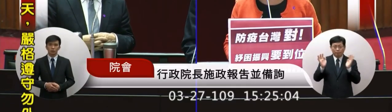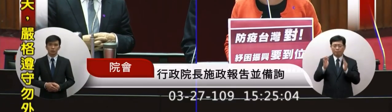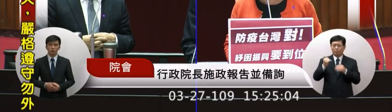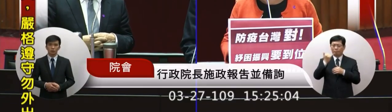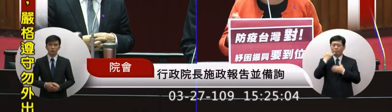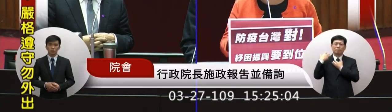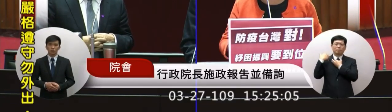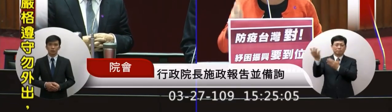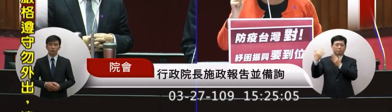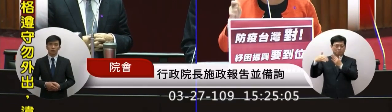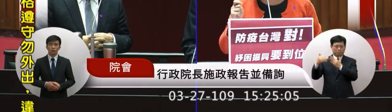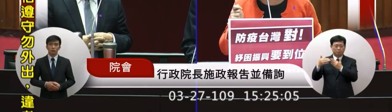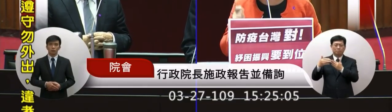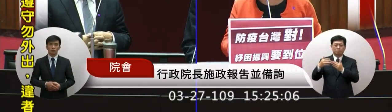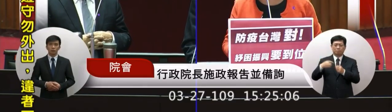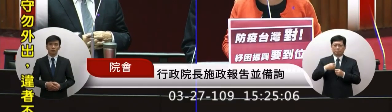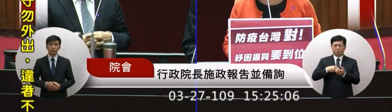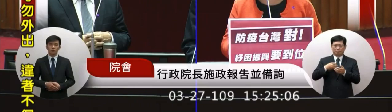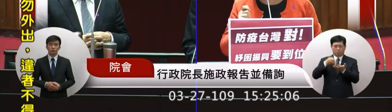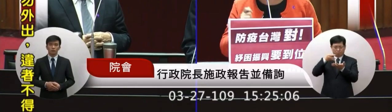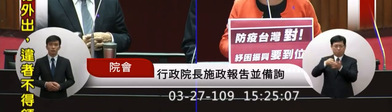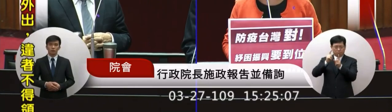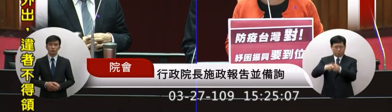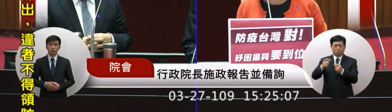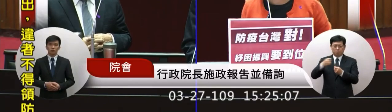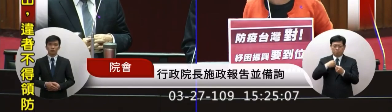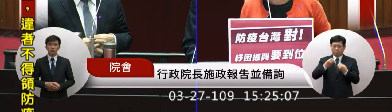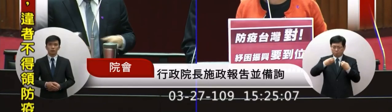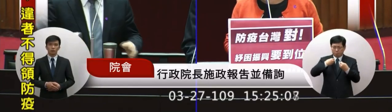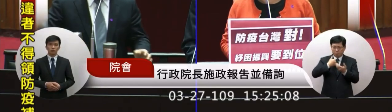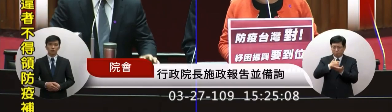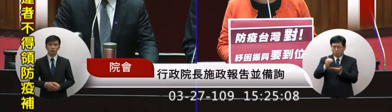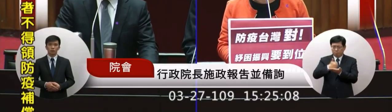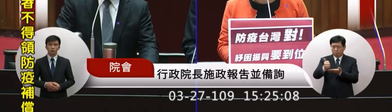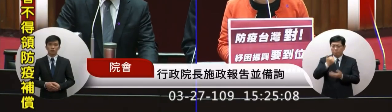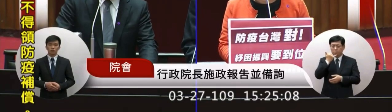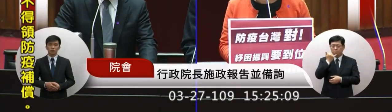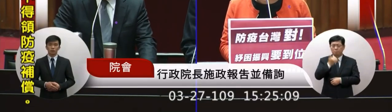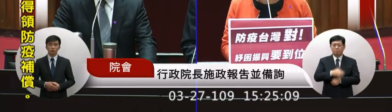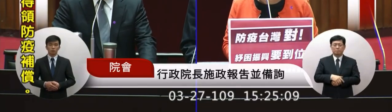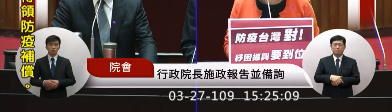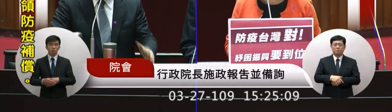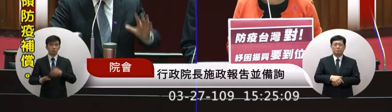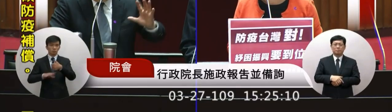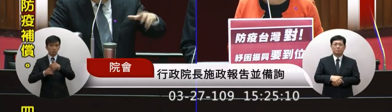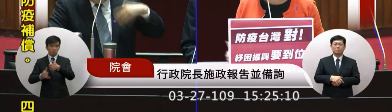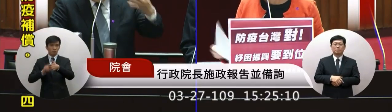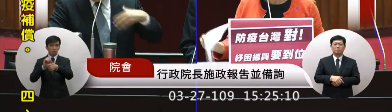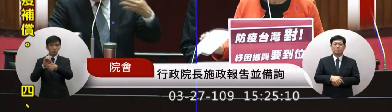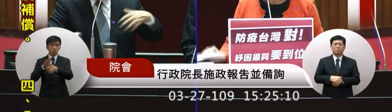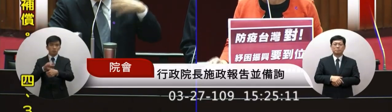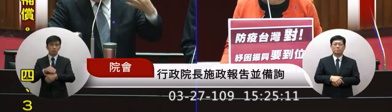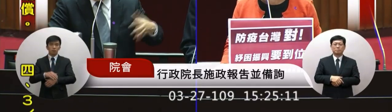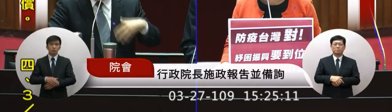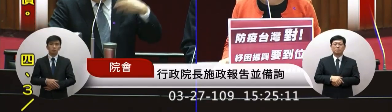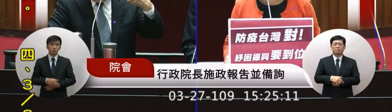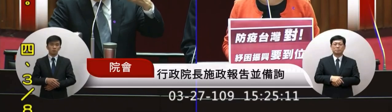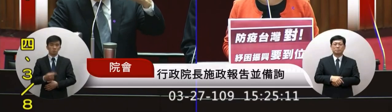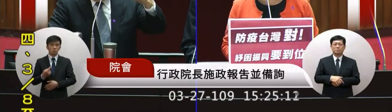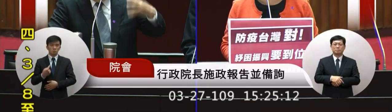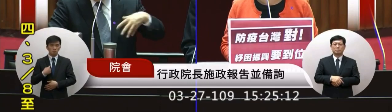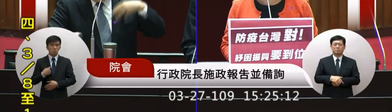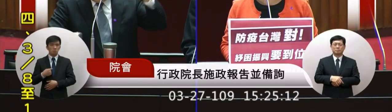学校能够用实名制的来配送？ 哎，阿丽娜委员，其实我们一直在研